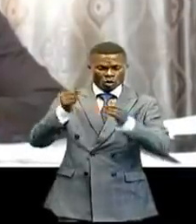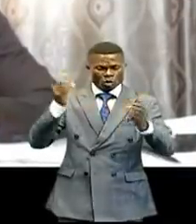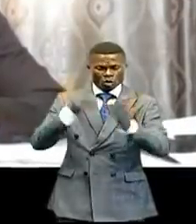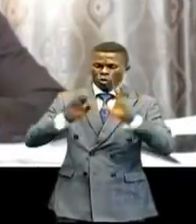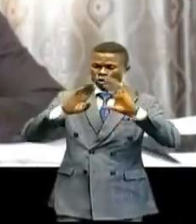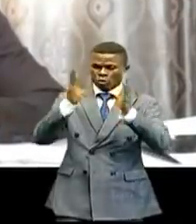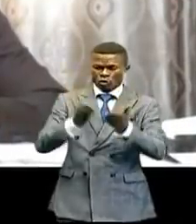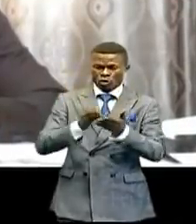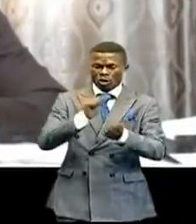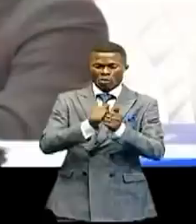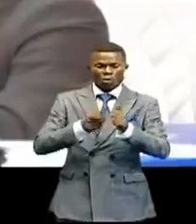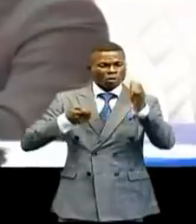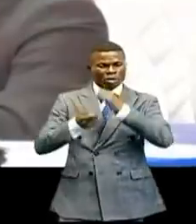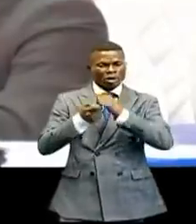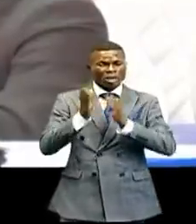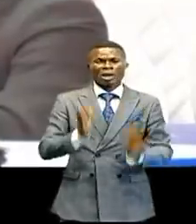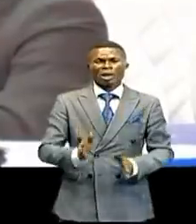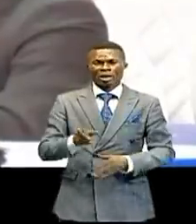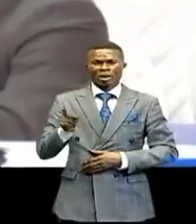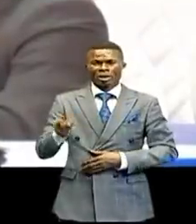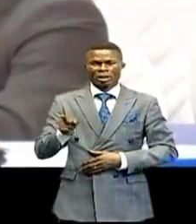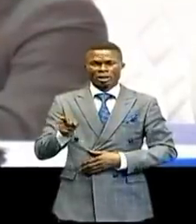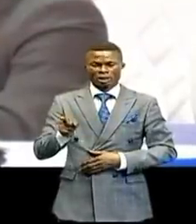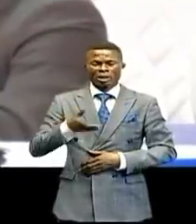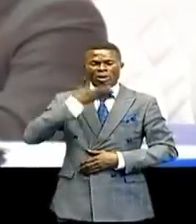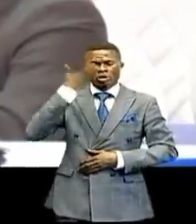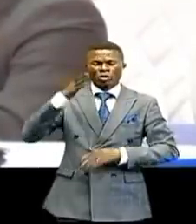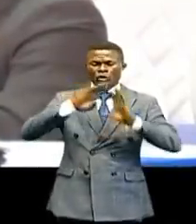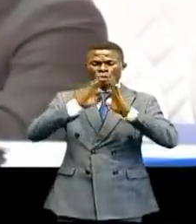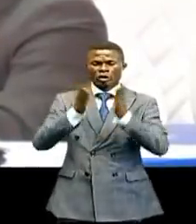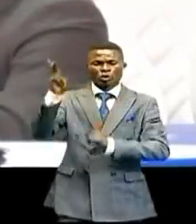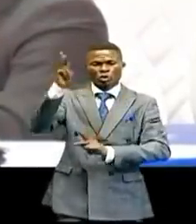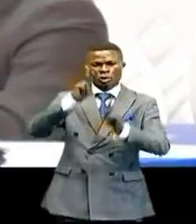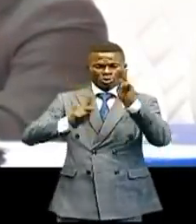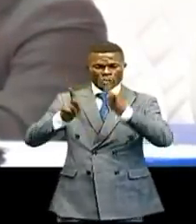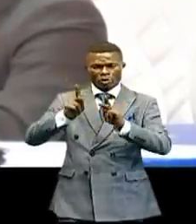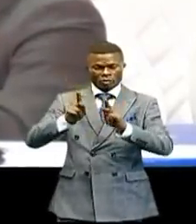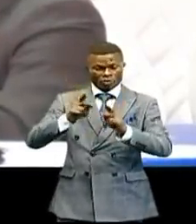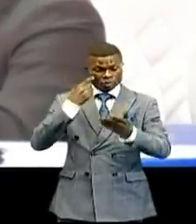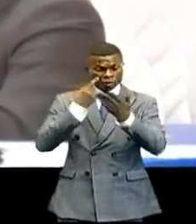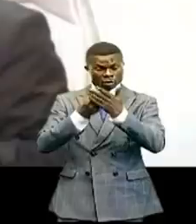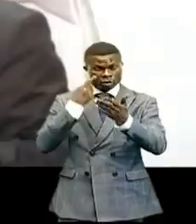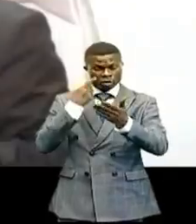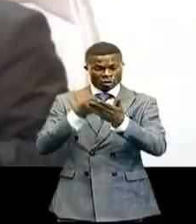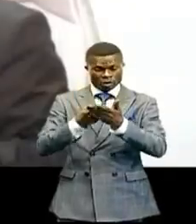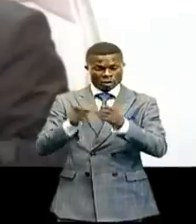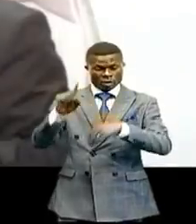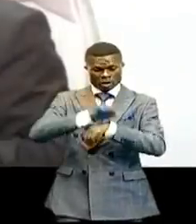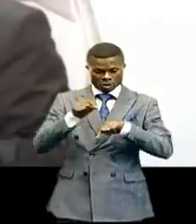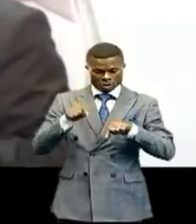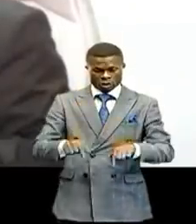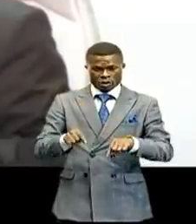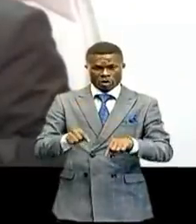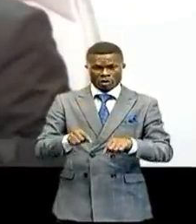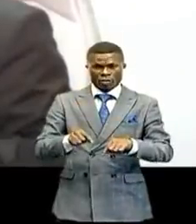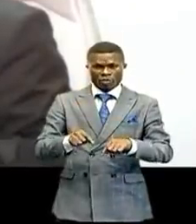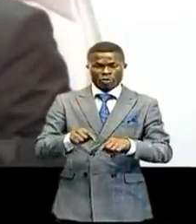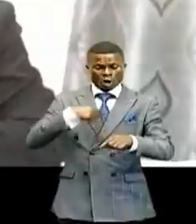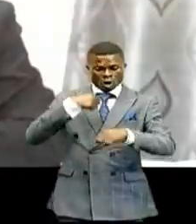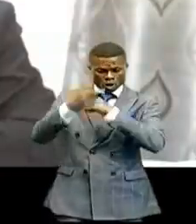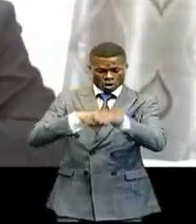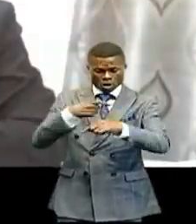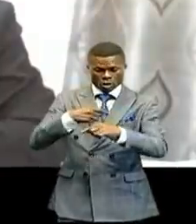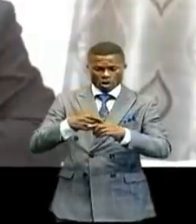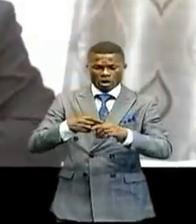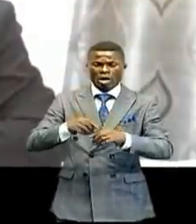toute forme de criminalité. L'état d'esprit de la population a été marqué ces derniers jours notamment par les lancements par